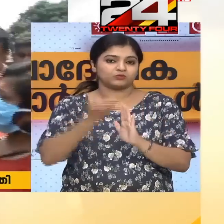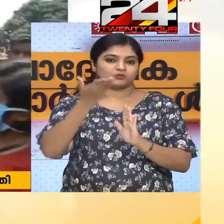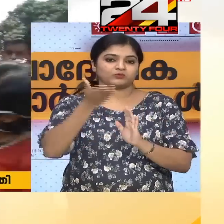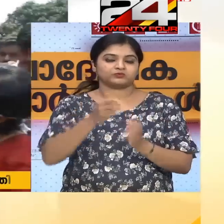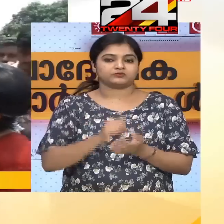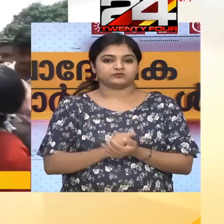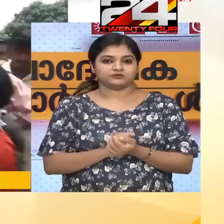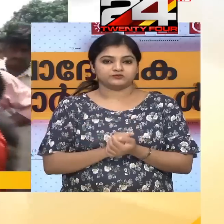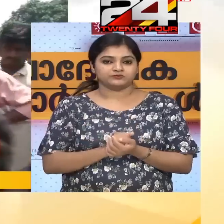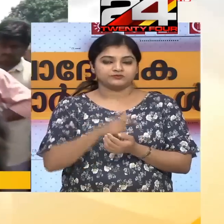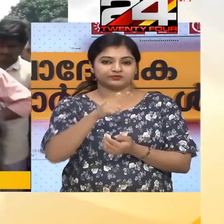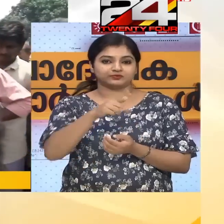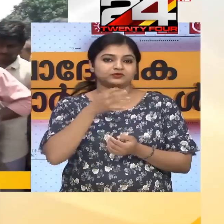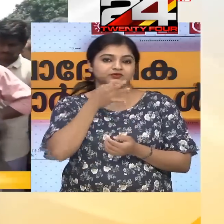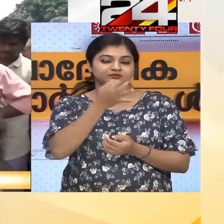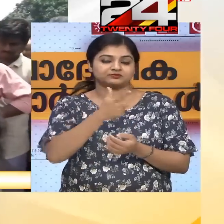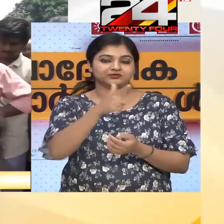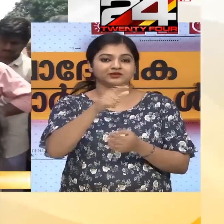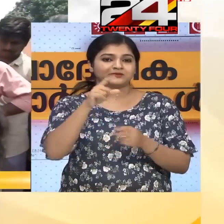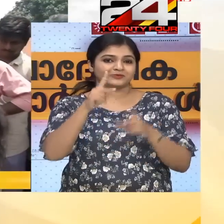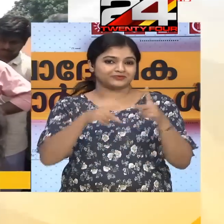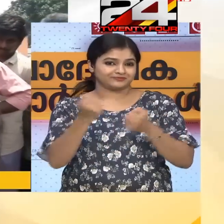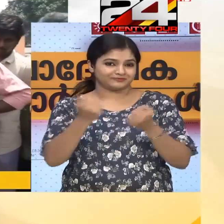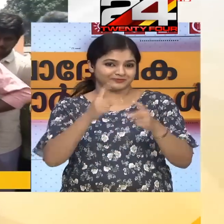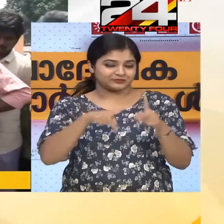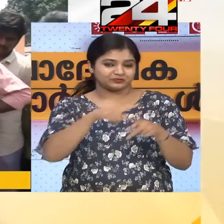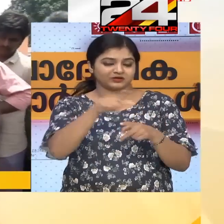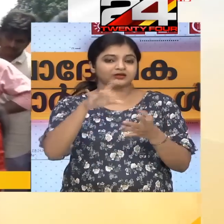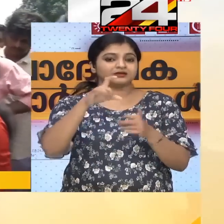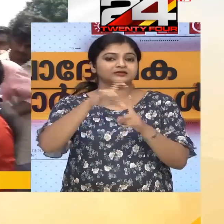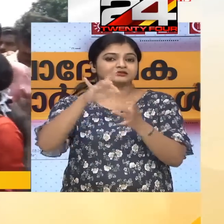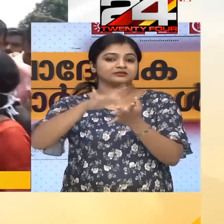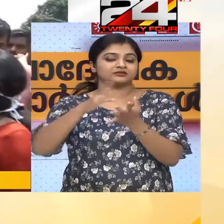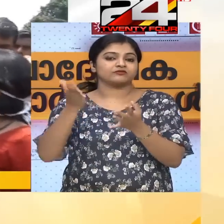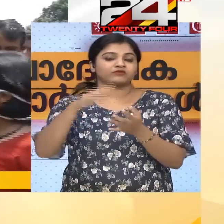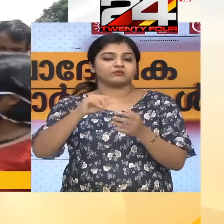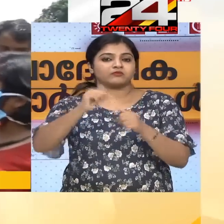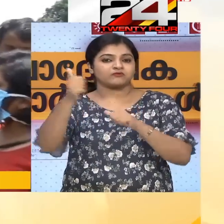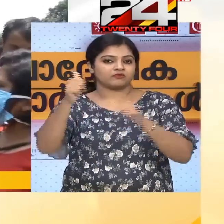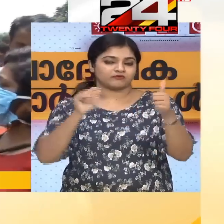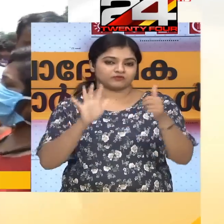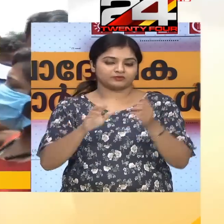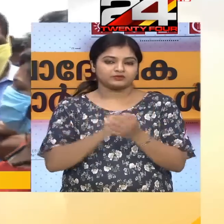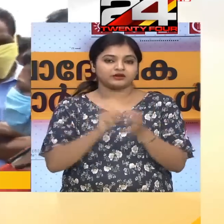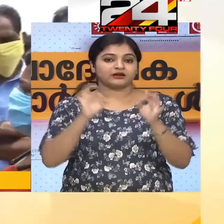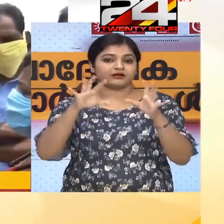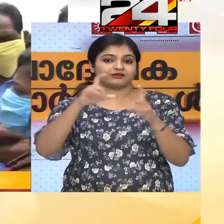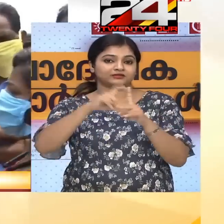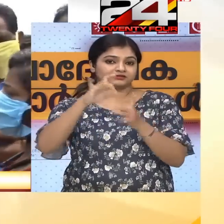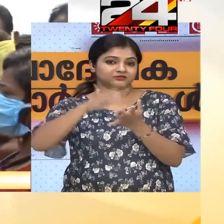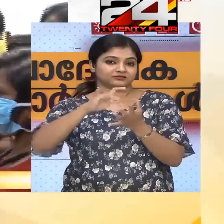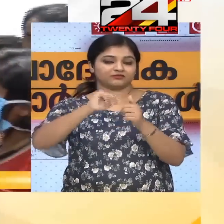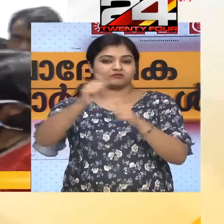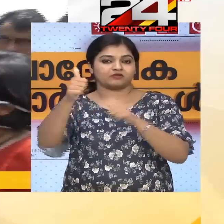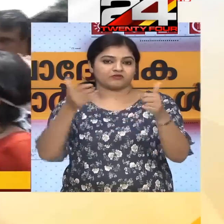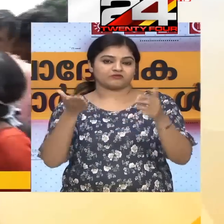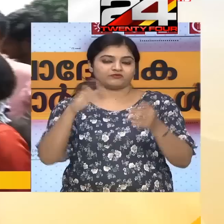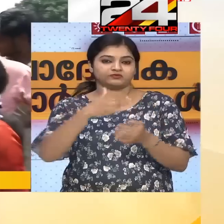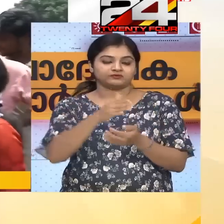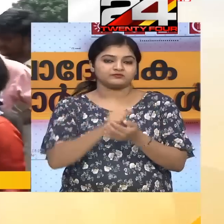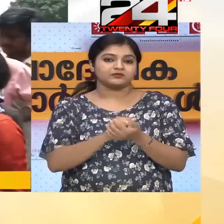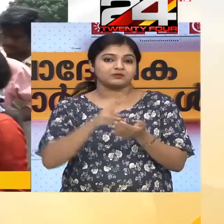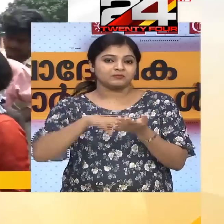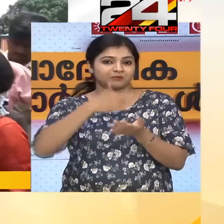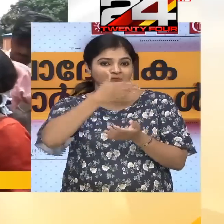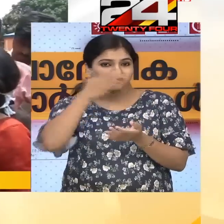നിങ്ങളിപ്പം വിവിധ ജില്ലകളിൽ നിന്നുള്ള ആളുകളാണോ ഇവിടെ ഡ്രൈവേഴ്സായിട്ടുള്ളത്? 10 ജില്ലകളിലെ ആളുകളുണ്ട് ഇവിടെ. നിങ്ങൾക്ക് ഈ മാസ്ക് സാനിറ്റൈസർ തുടങ്ങിയ സാധനങ്ങളൊക്കെ പ്രൊവൈഡ്